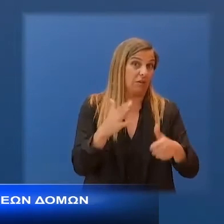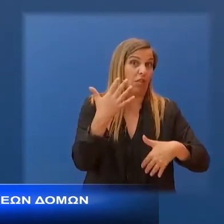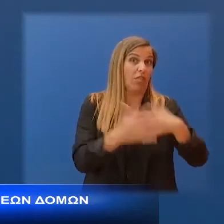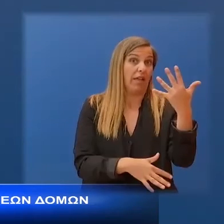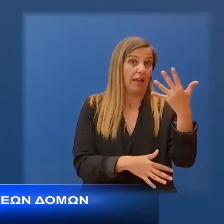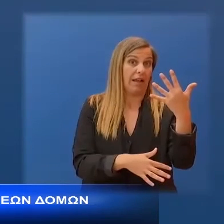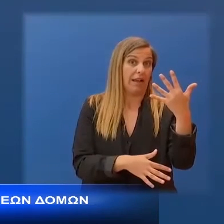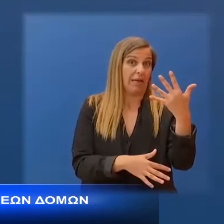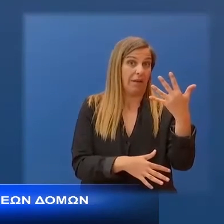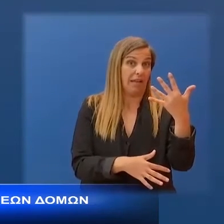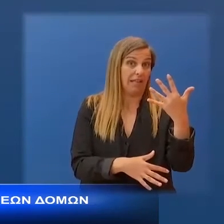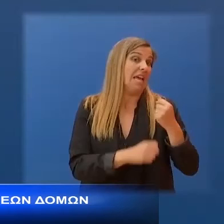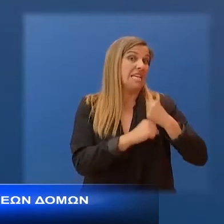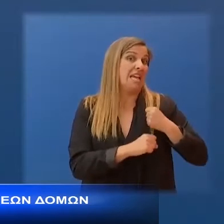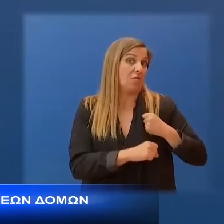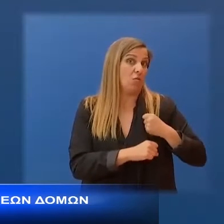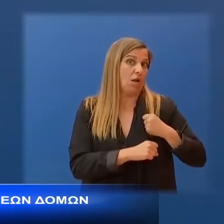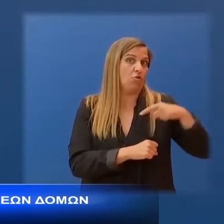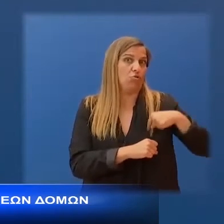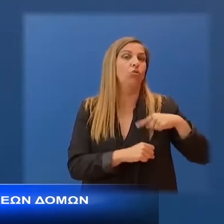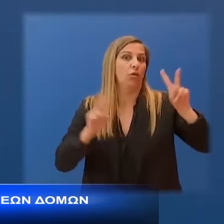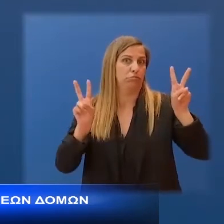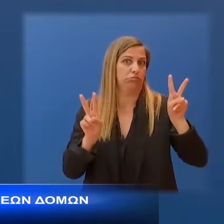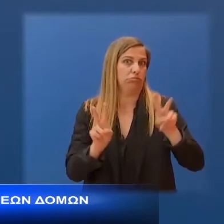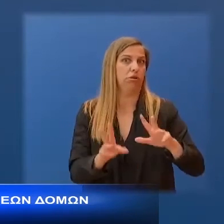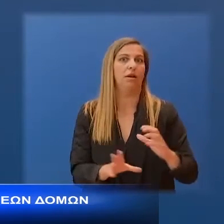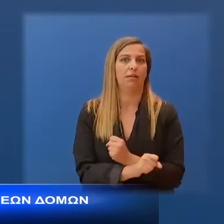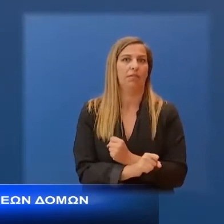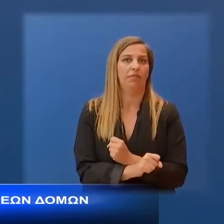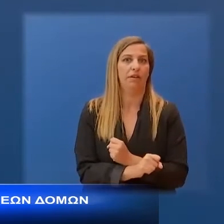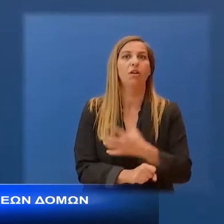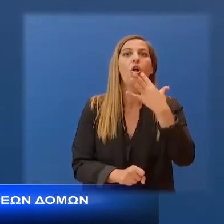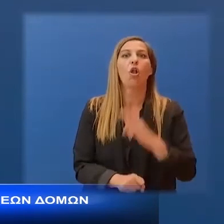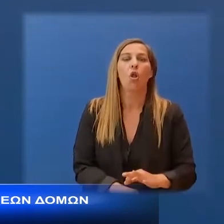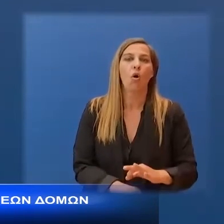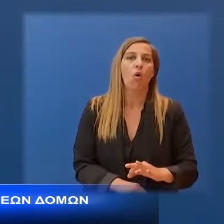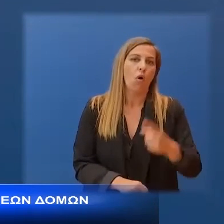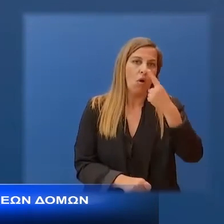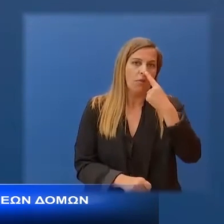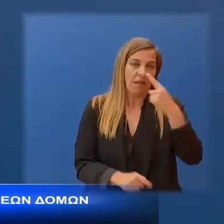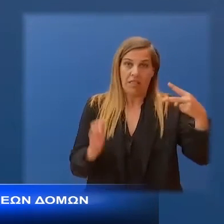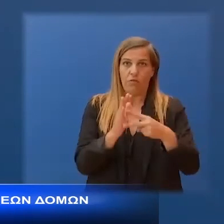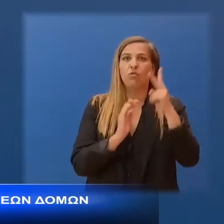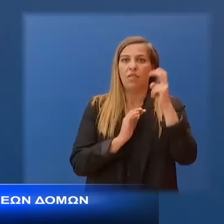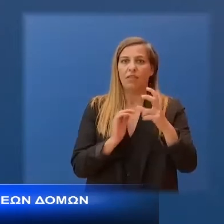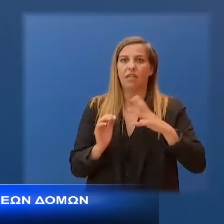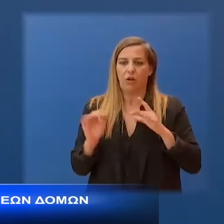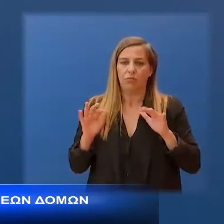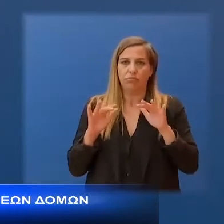18.615 στις αρχές του χρόνου. Κατά συνέπεια, καθώς οι ροές στη Λέσβο το 2020